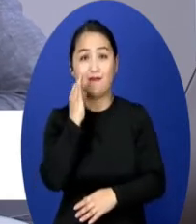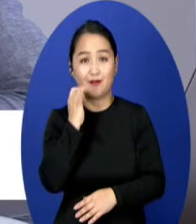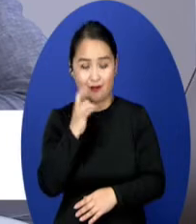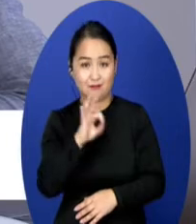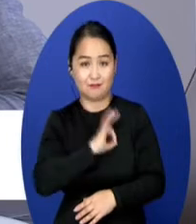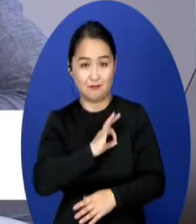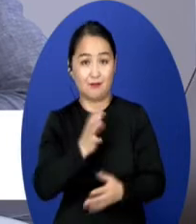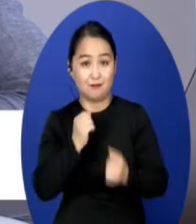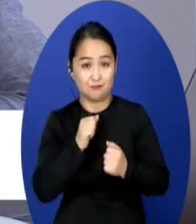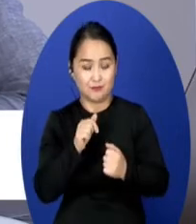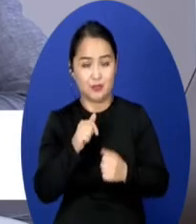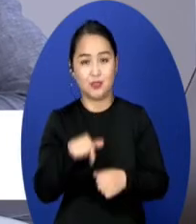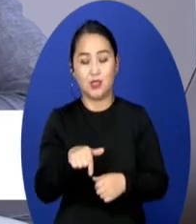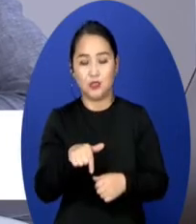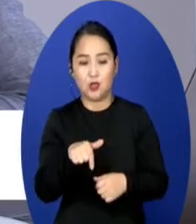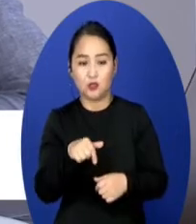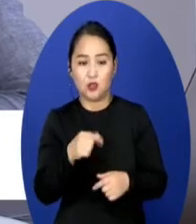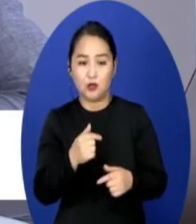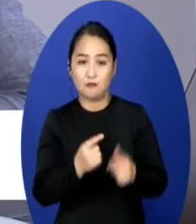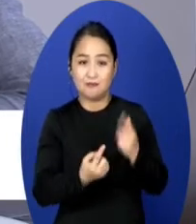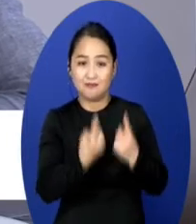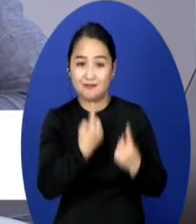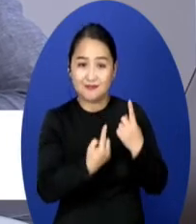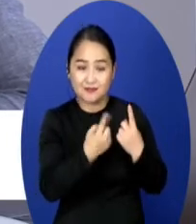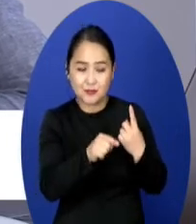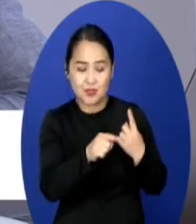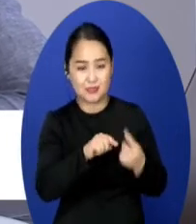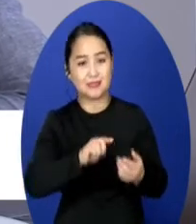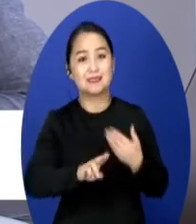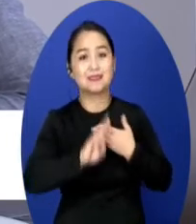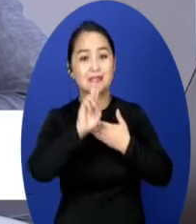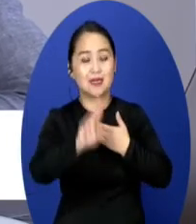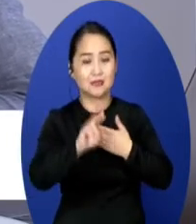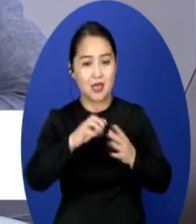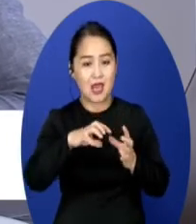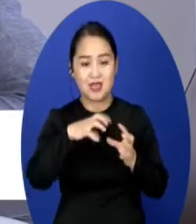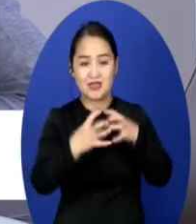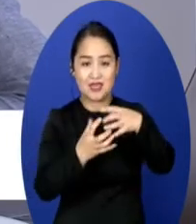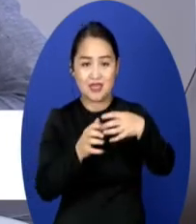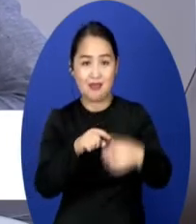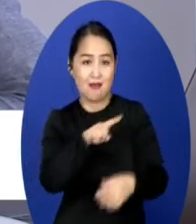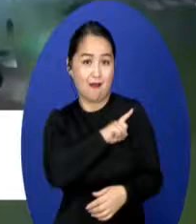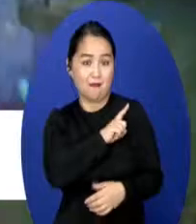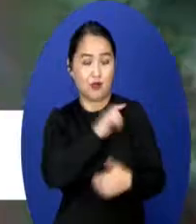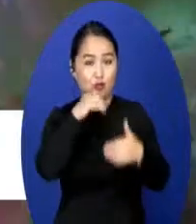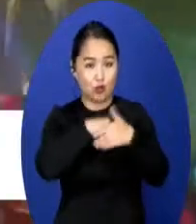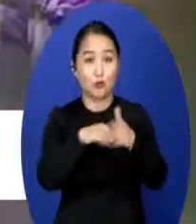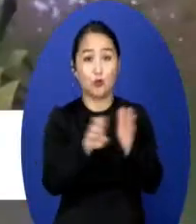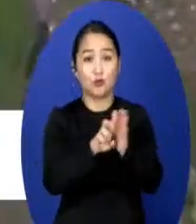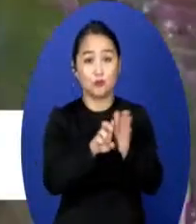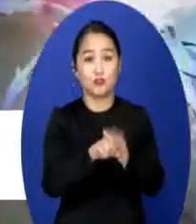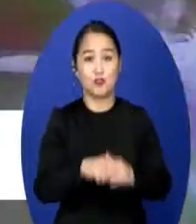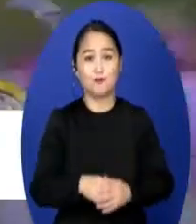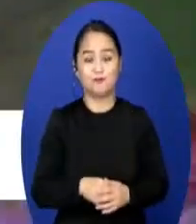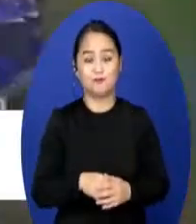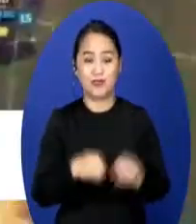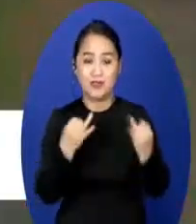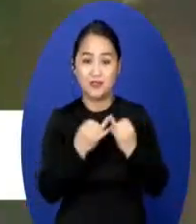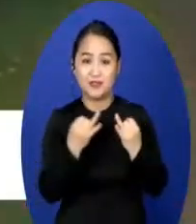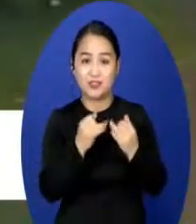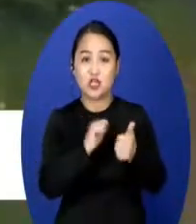байгаа тэмцээний бас гол фаворитоор нэрлэгдээд за дэлхий цаашлаа дэлхийн аврагт явах гол багаар нэрлэгдээд ингэж байна. Цахим